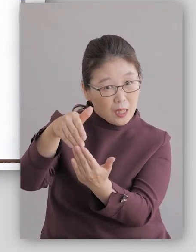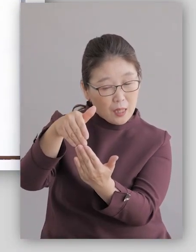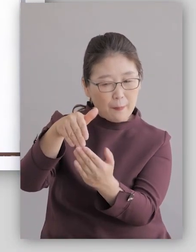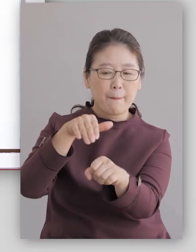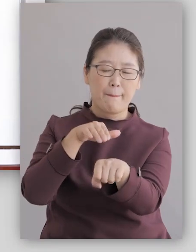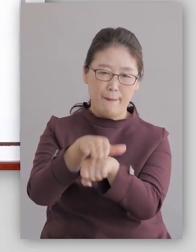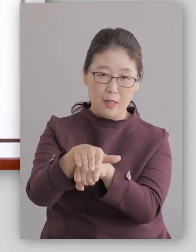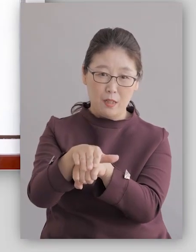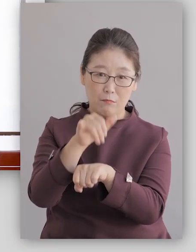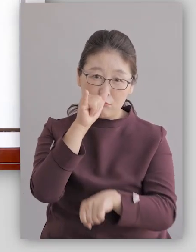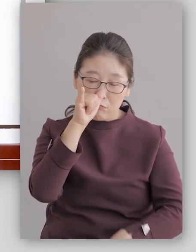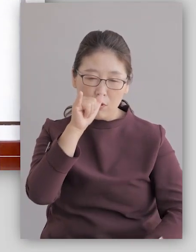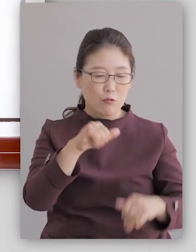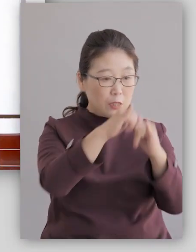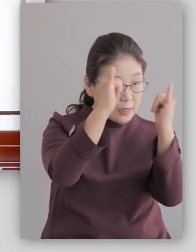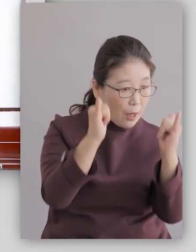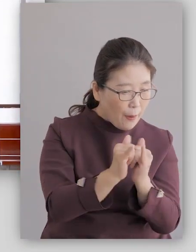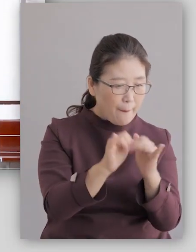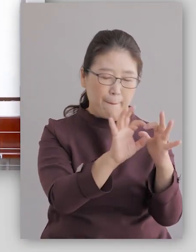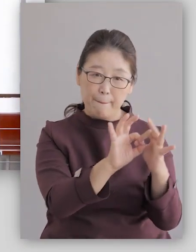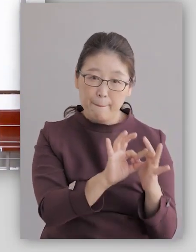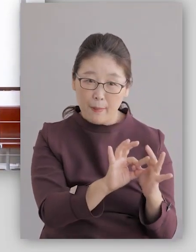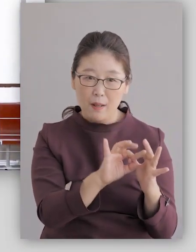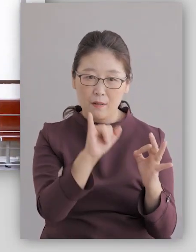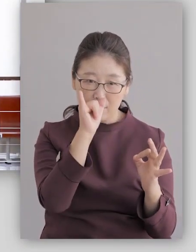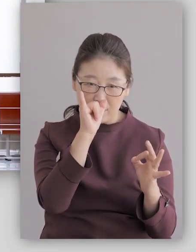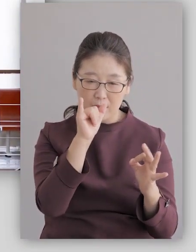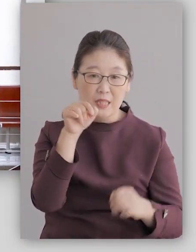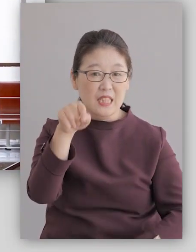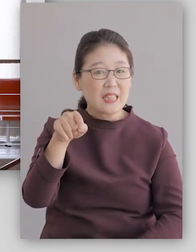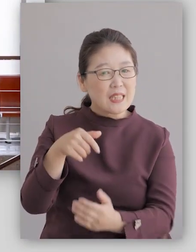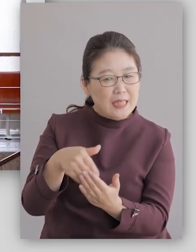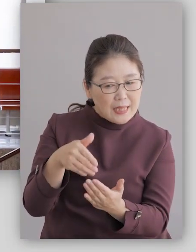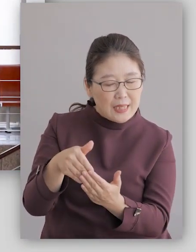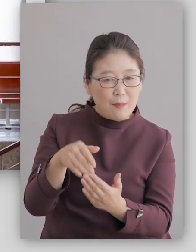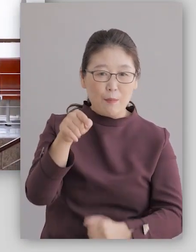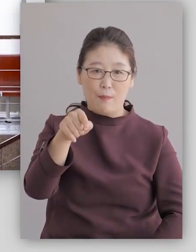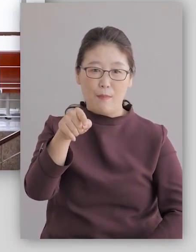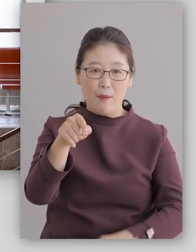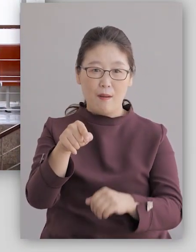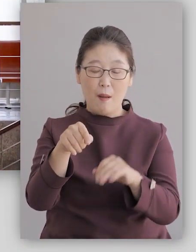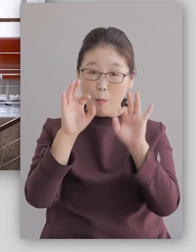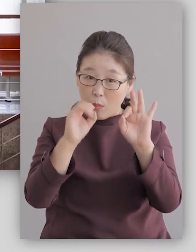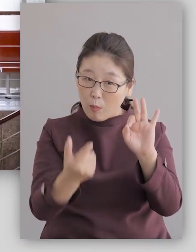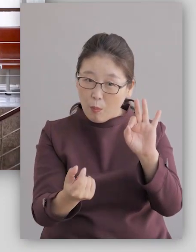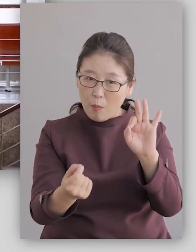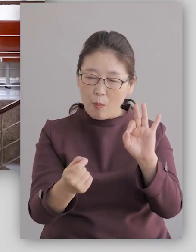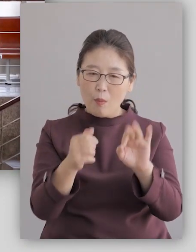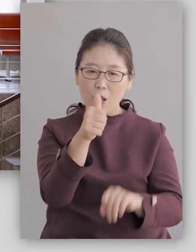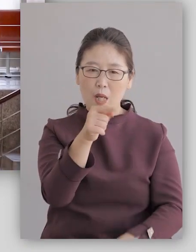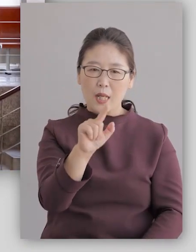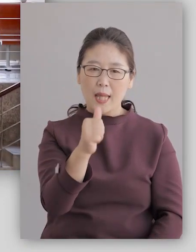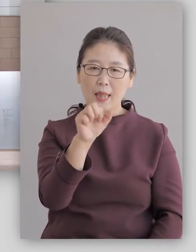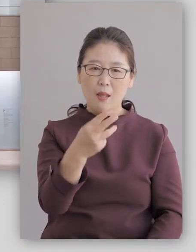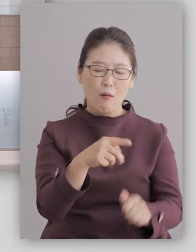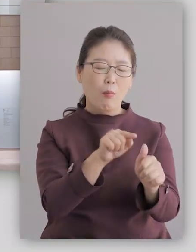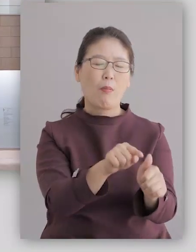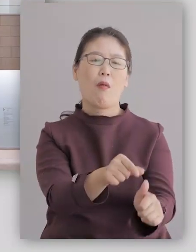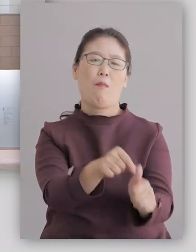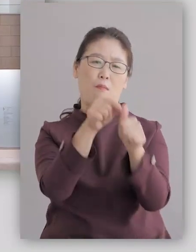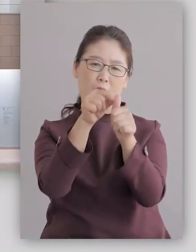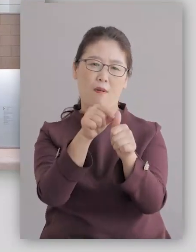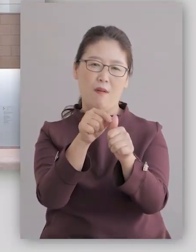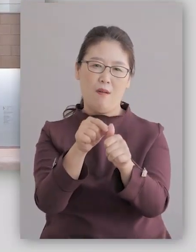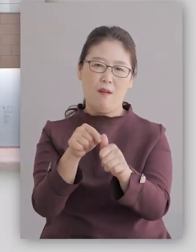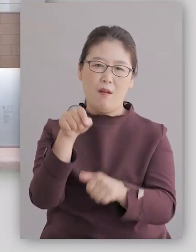조응을 했습니다. 그때 창작된 글개 그림이 지금 보시는 한여리를 살려내라와